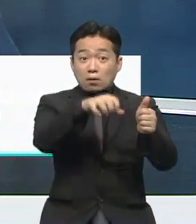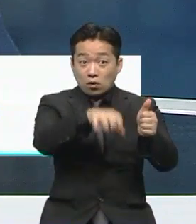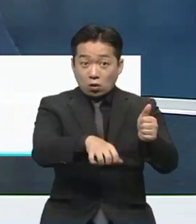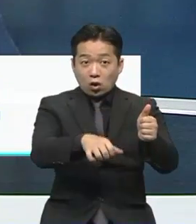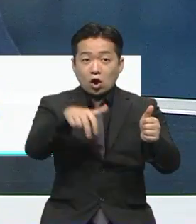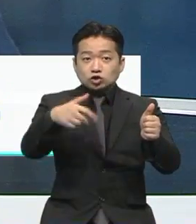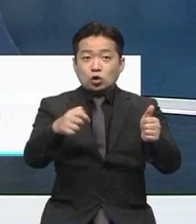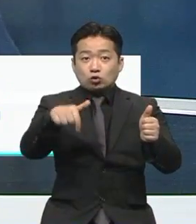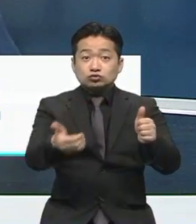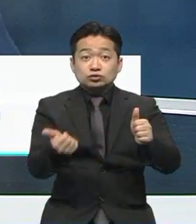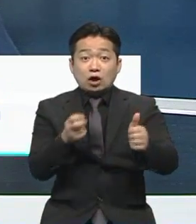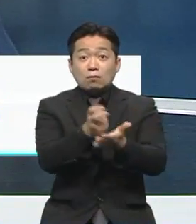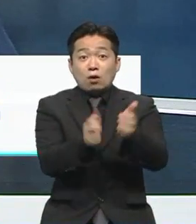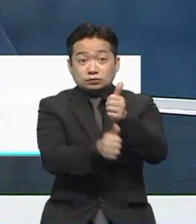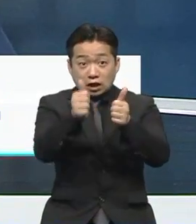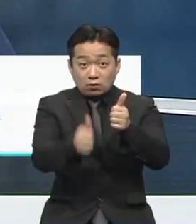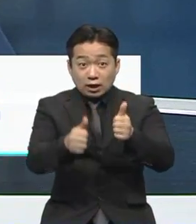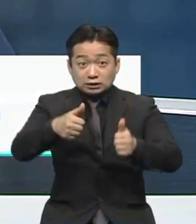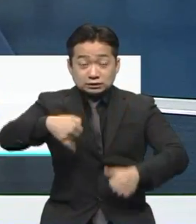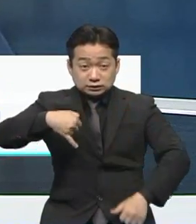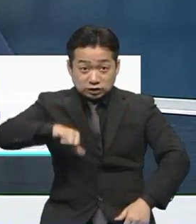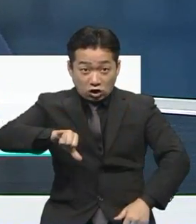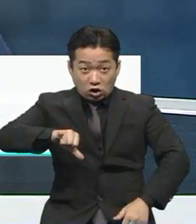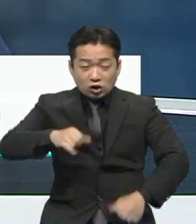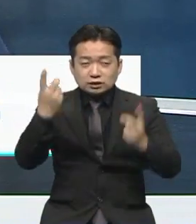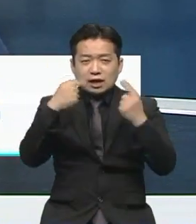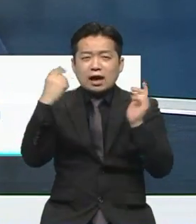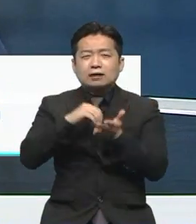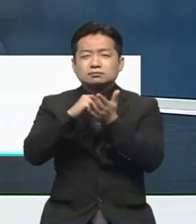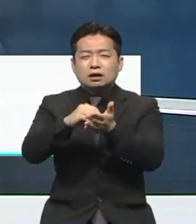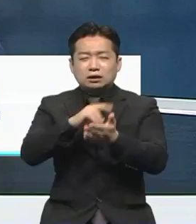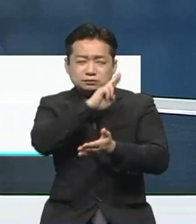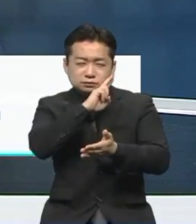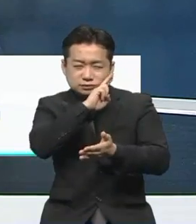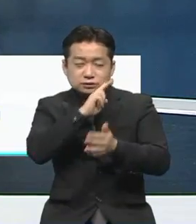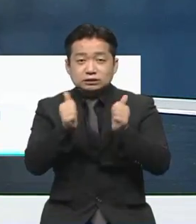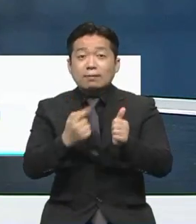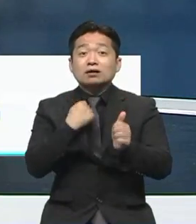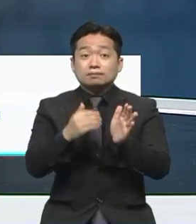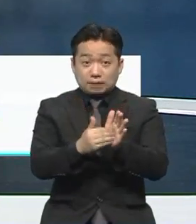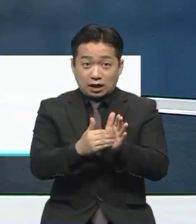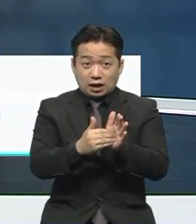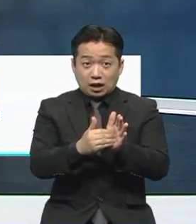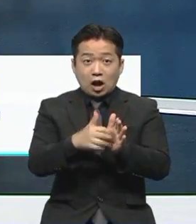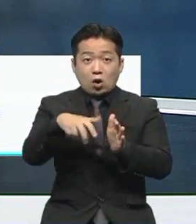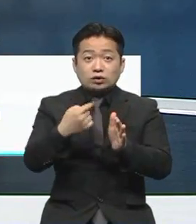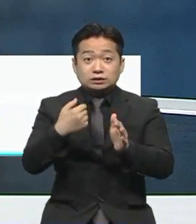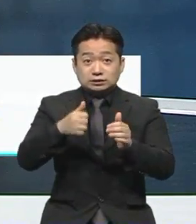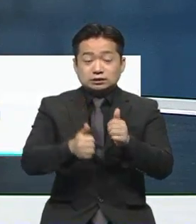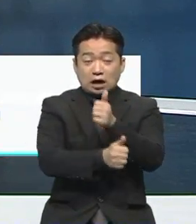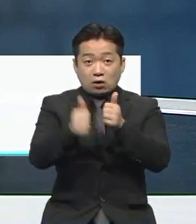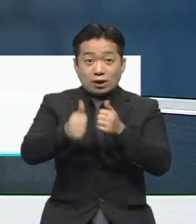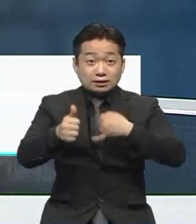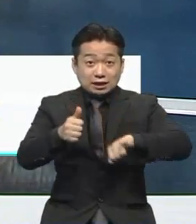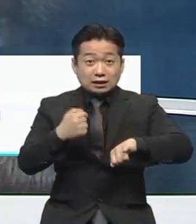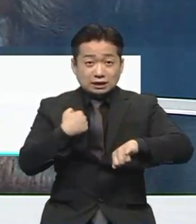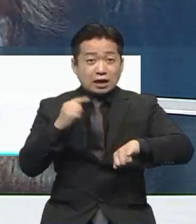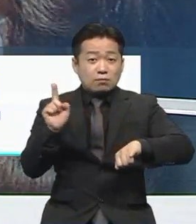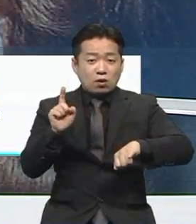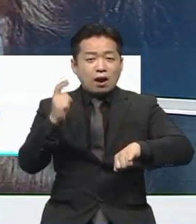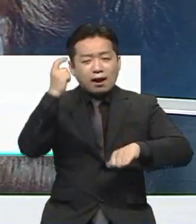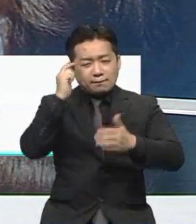법원에서는 조국 전 법무장관 자녀의 입시 비리 의혹 재판이 있었습니다. 조 전 장관의 딸은 자신은